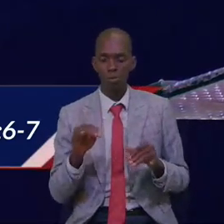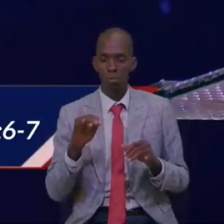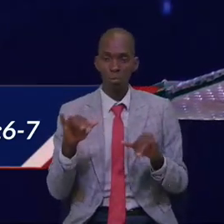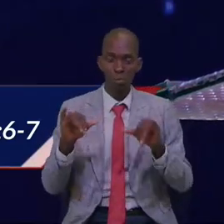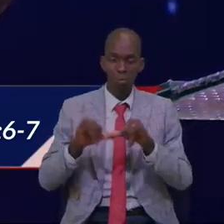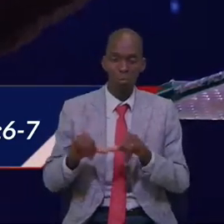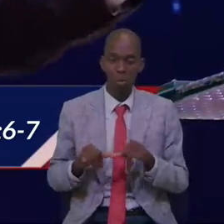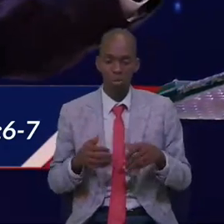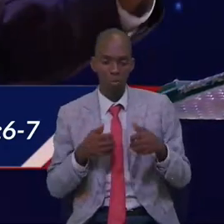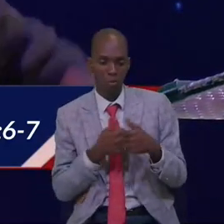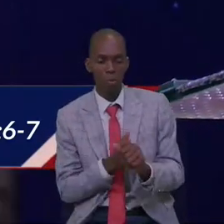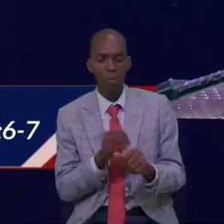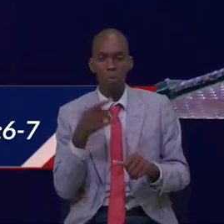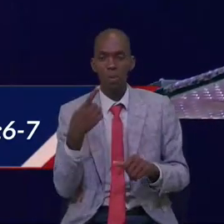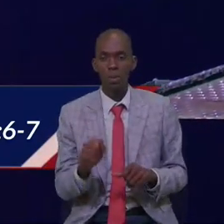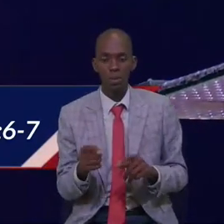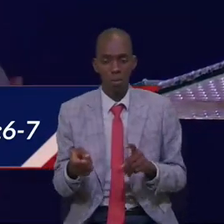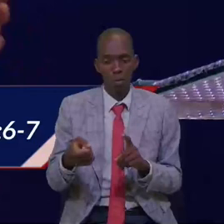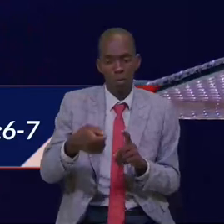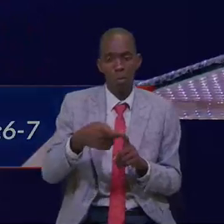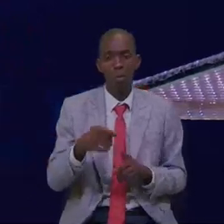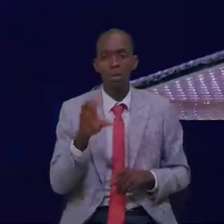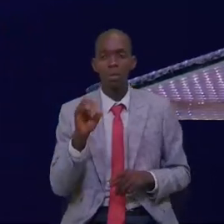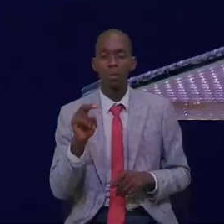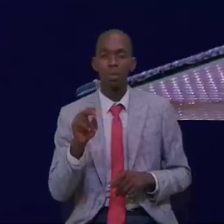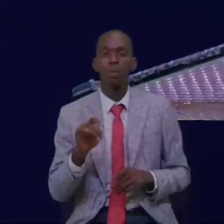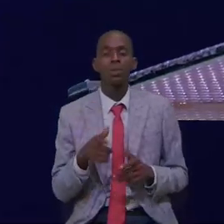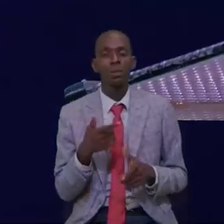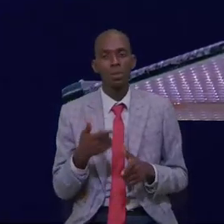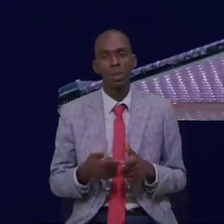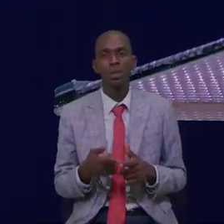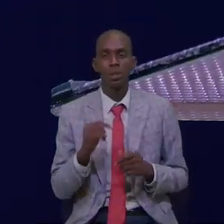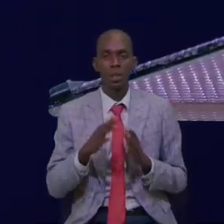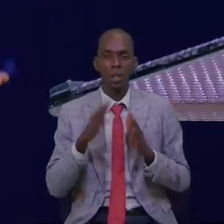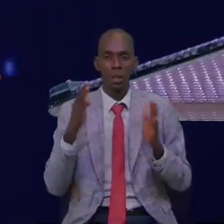Avec la pierre angulaire, on mesure bien. On met le fil à plomb,